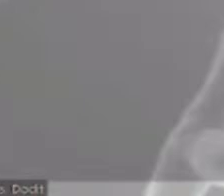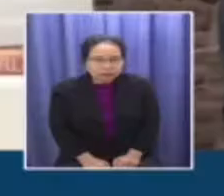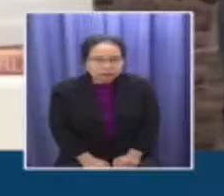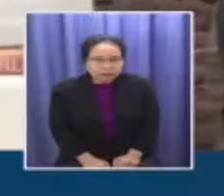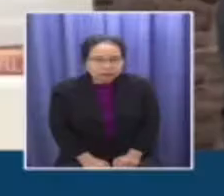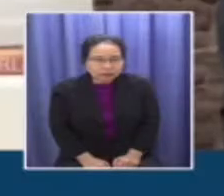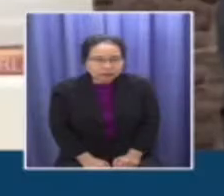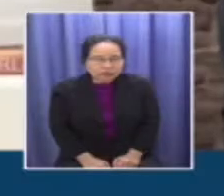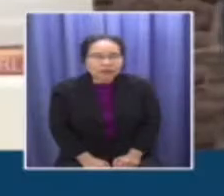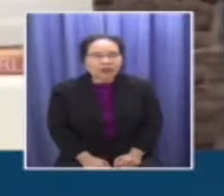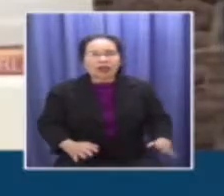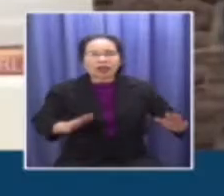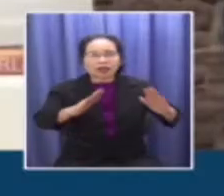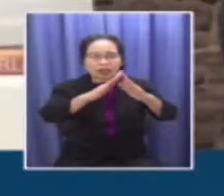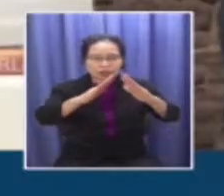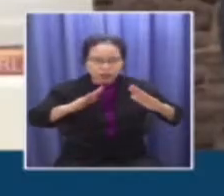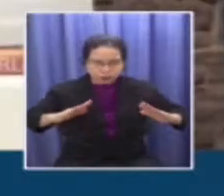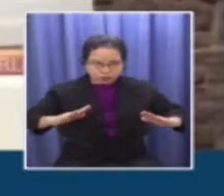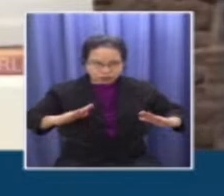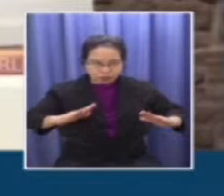ɔpepem adio wɔtwe